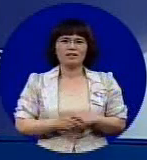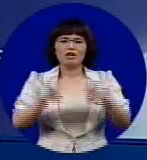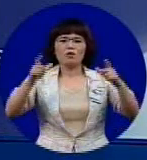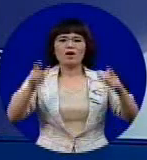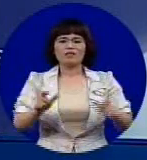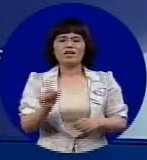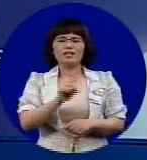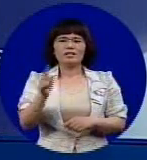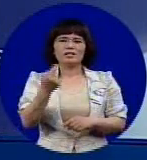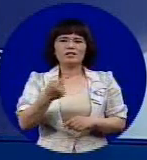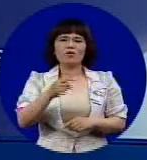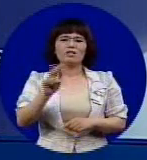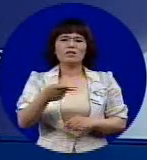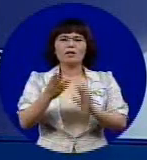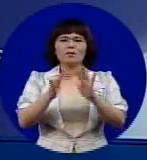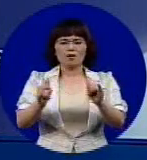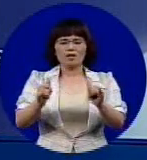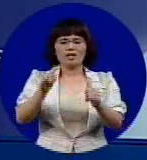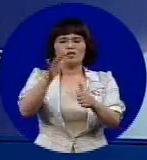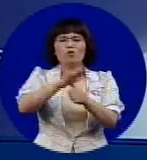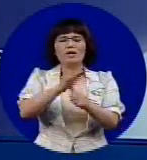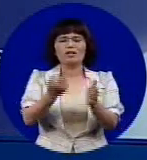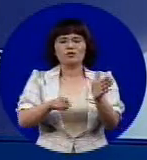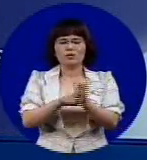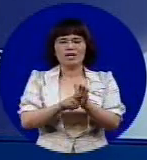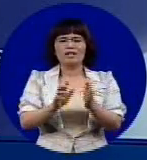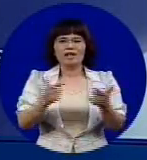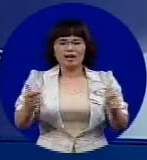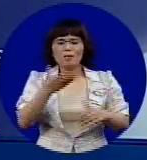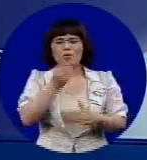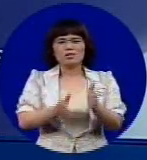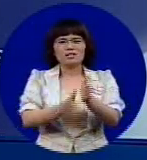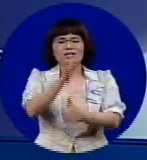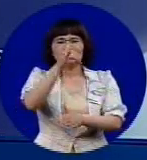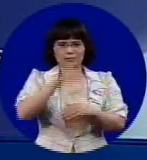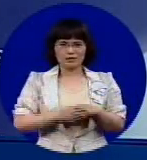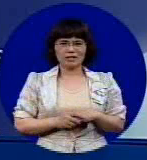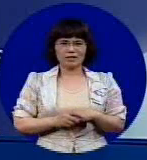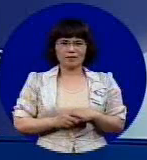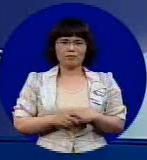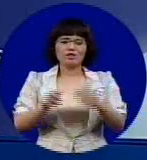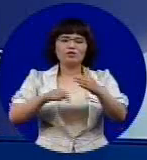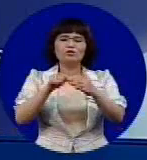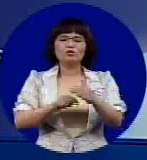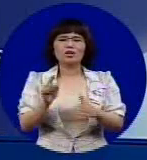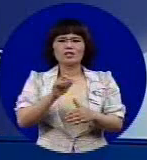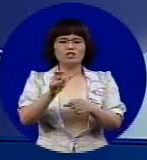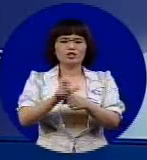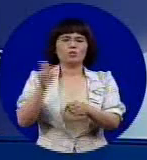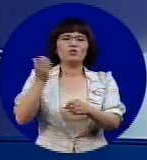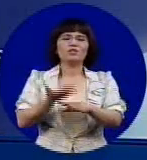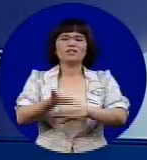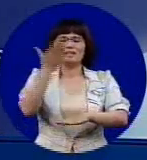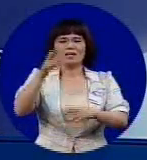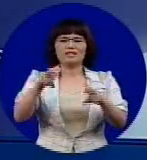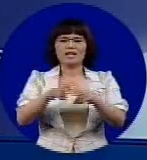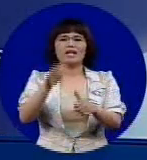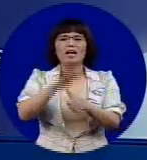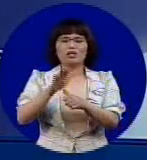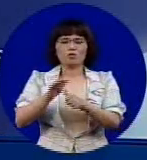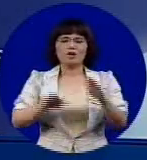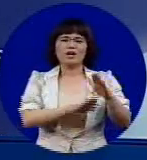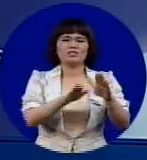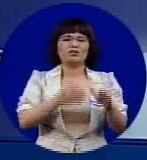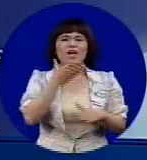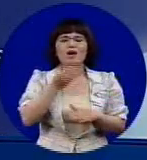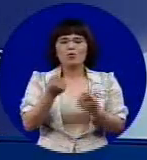용인탐방입니다. 관내에는 1,200여 명의 장애 아동들을 위해 다양한 복지시설이 운영되고 있는데요. 그중에는 15년이 넘게 장애